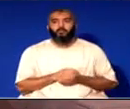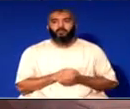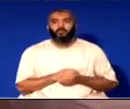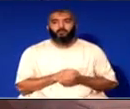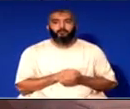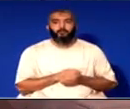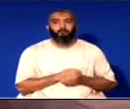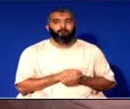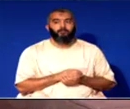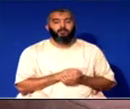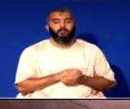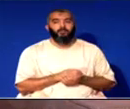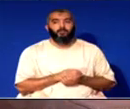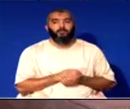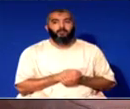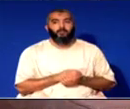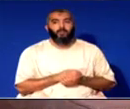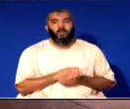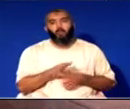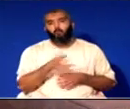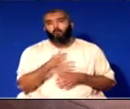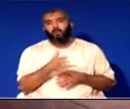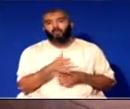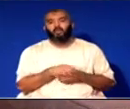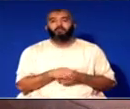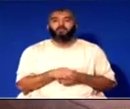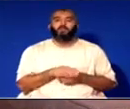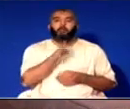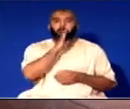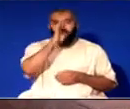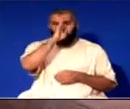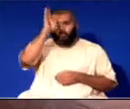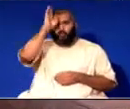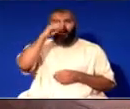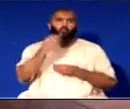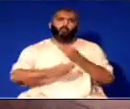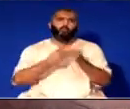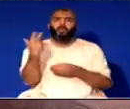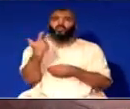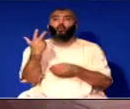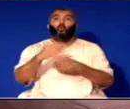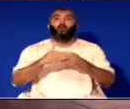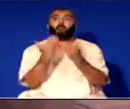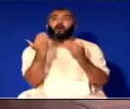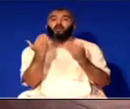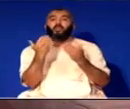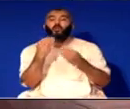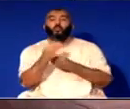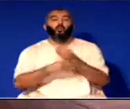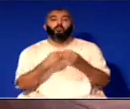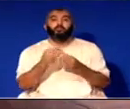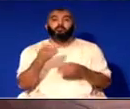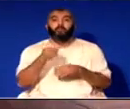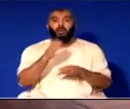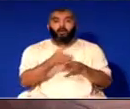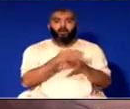الوقت. يعني هذاك شوف من نقولوا احنا من 12 تاع الليل ولا من 3 تاع الليل ولا من 4 تاع الليل الى ما قبل الاذان الاول، قبل ما ياذن الاذان